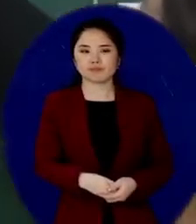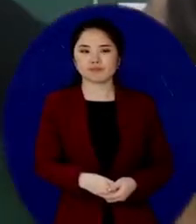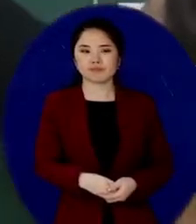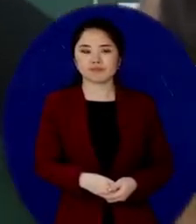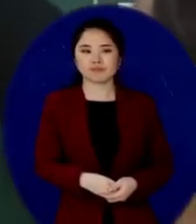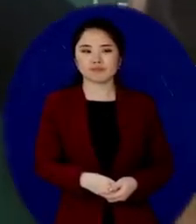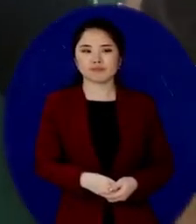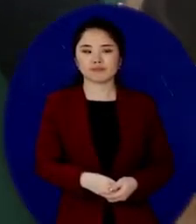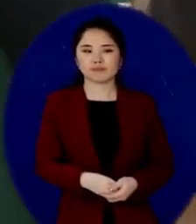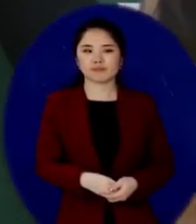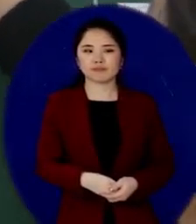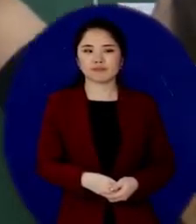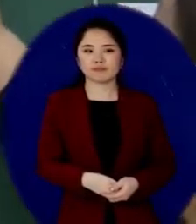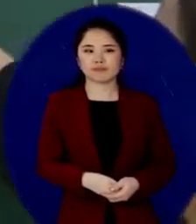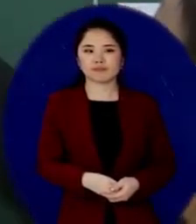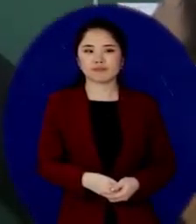2